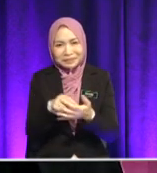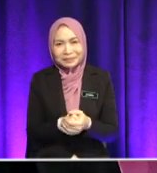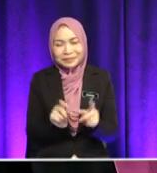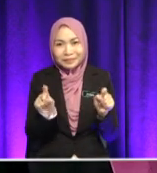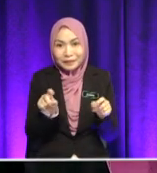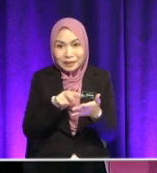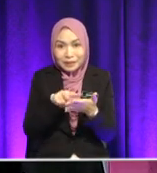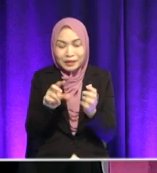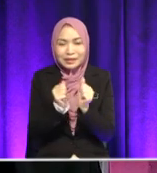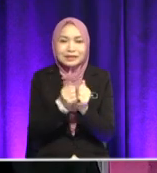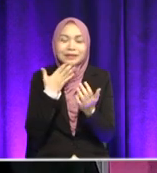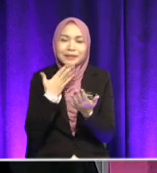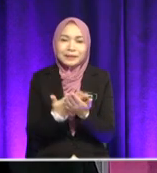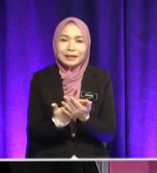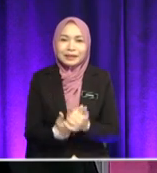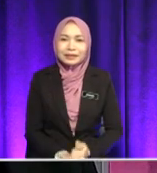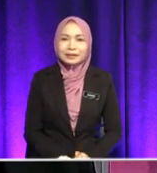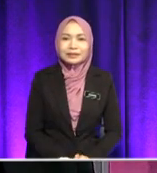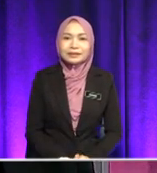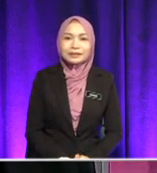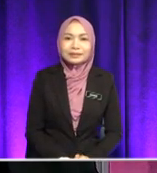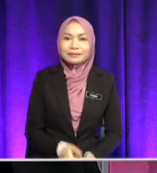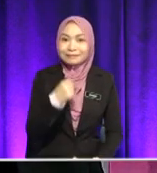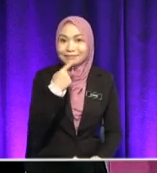seorang pelajarlah dulu untuk bacokan